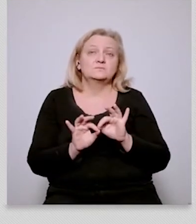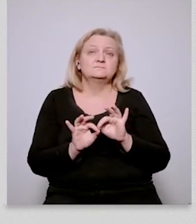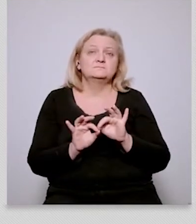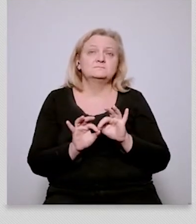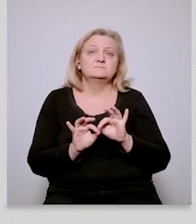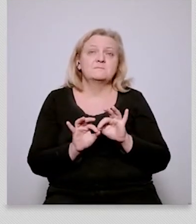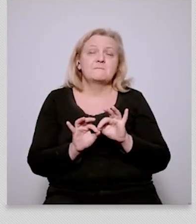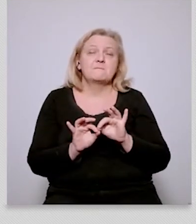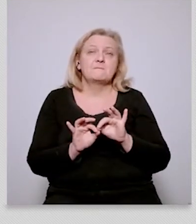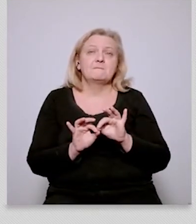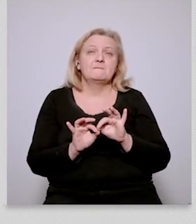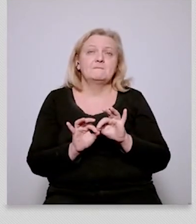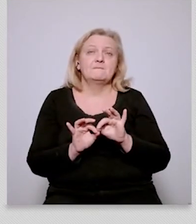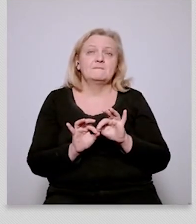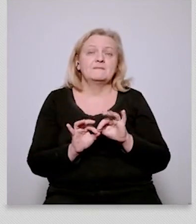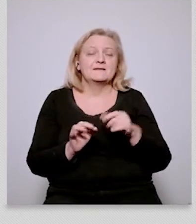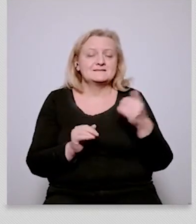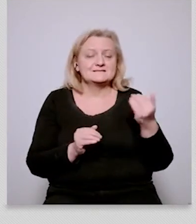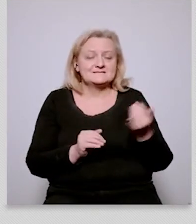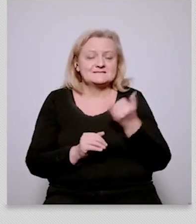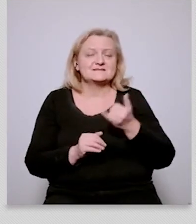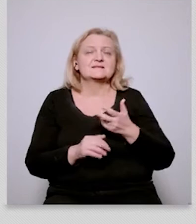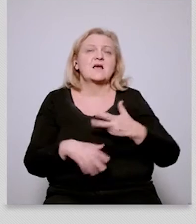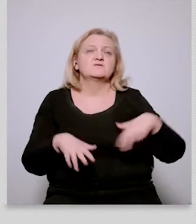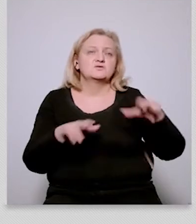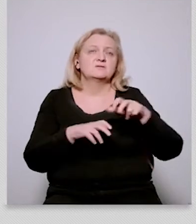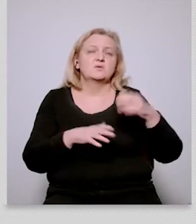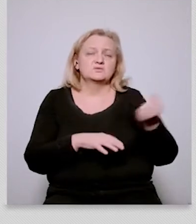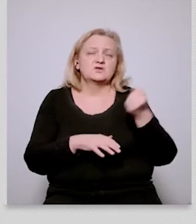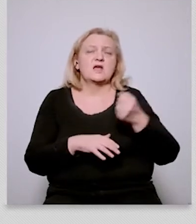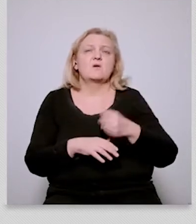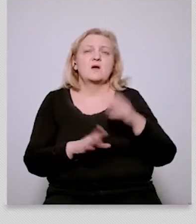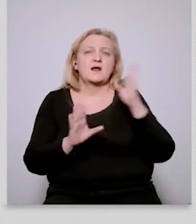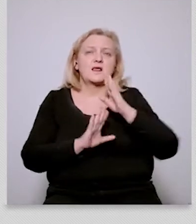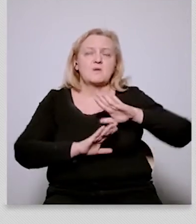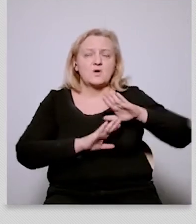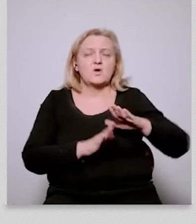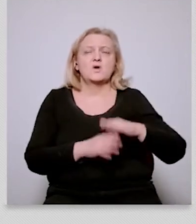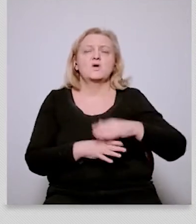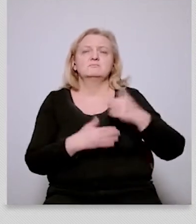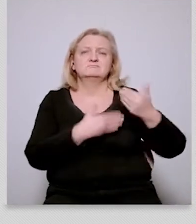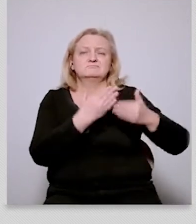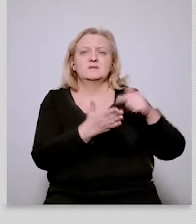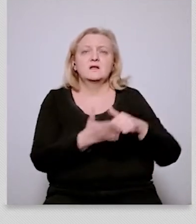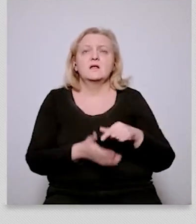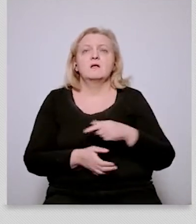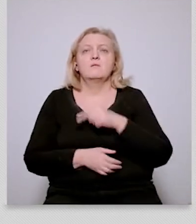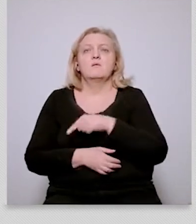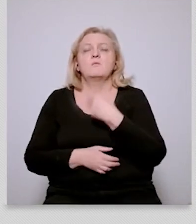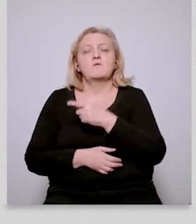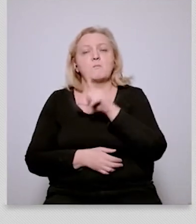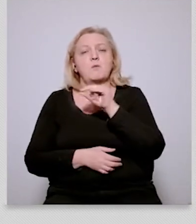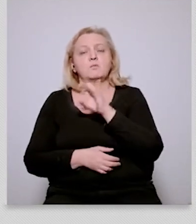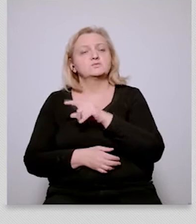posługuje się ruch progresywny, proklimatyczny i mówi nie, to my populiści bronimy